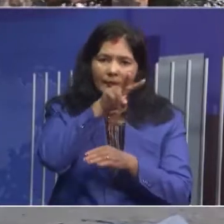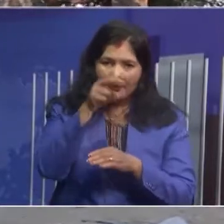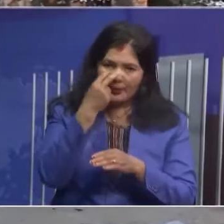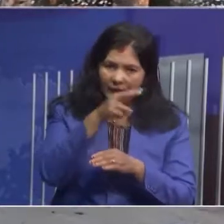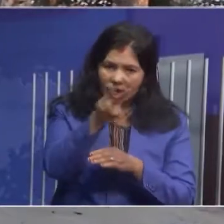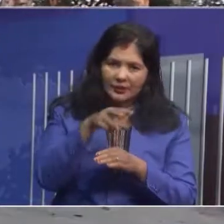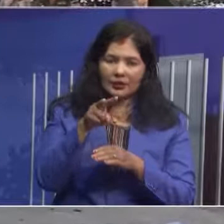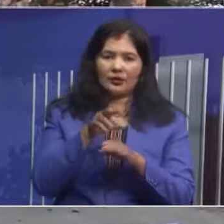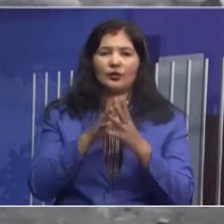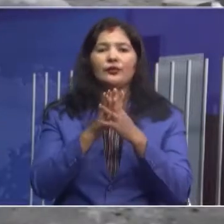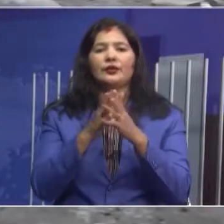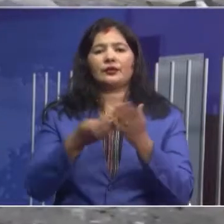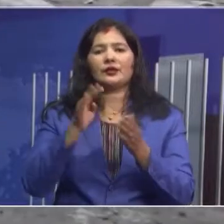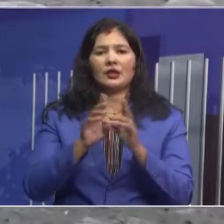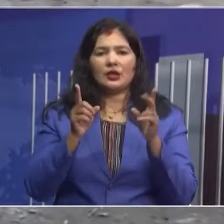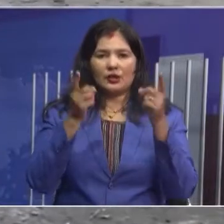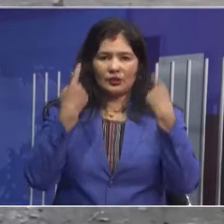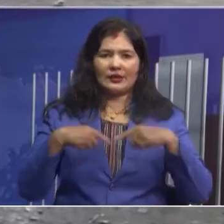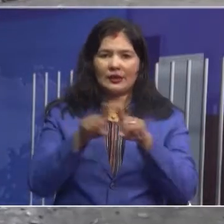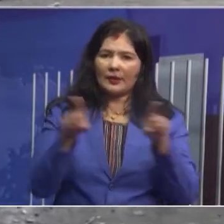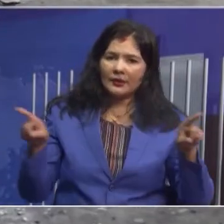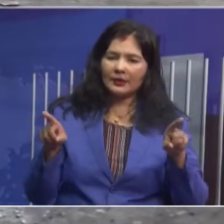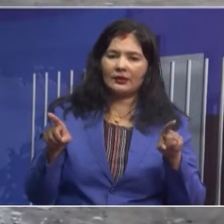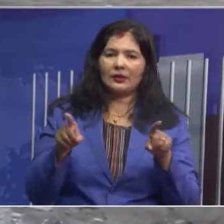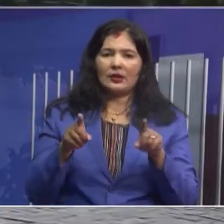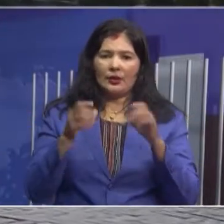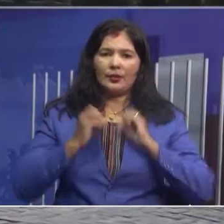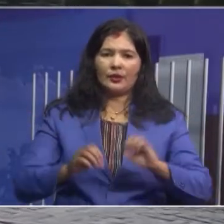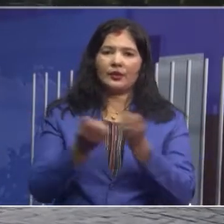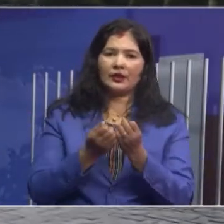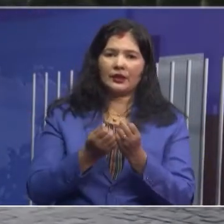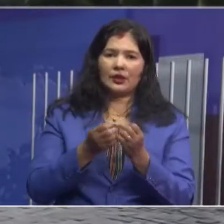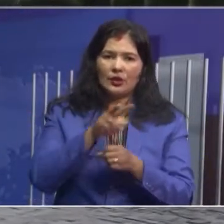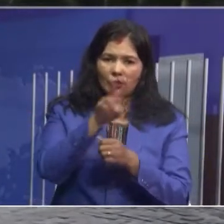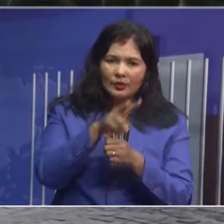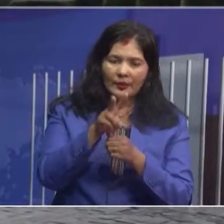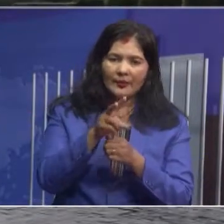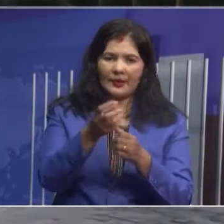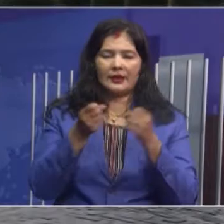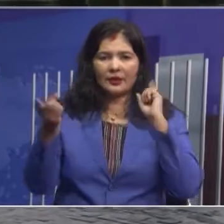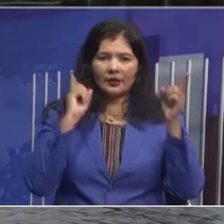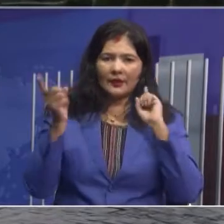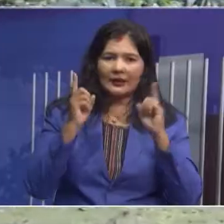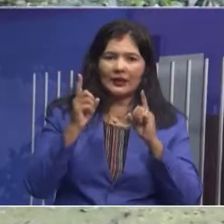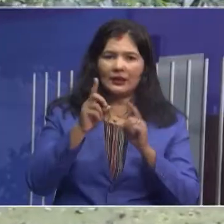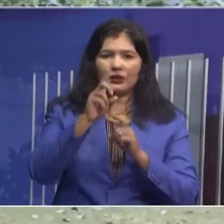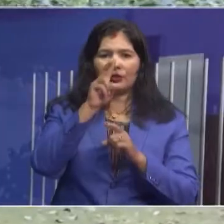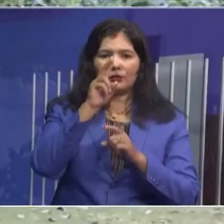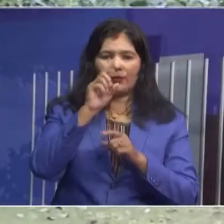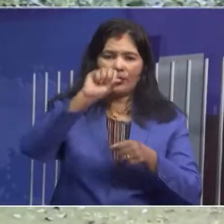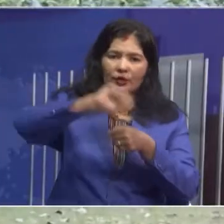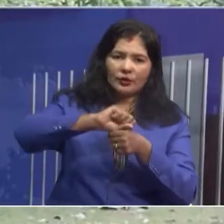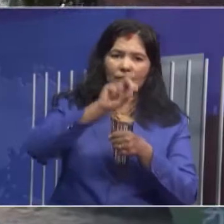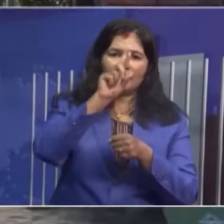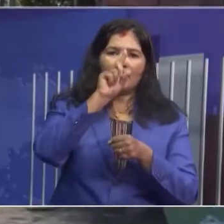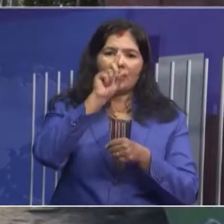थियो अहिले स्वास्थ्यका मापदण्ड कायम गरेर पार्कको अवलोकन गर्न पाइने भन्दै नगरपालिकाले गत भदौ 19 गतेदेखि पार्क खुला